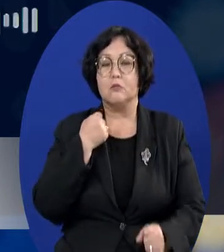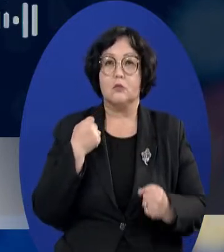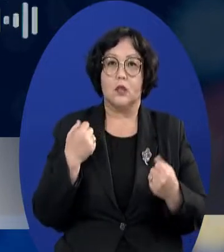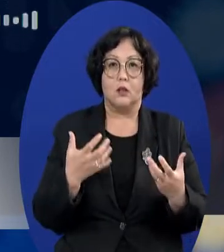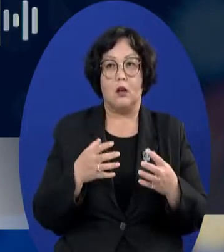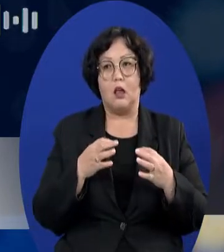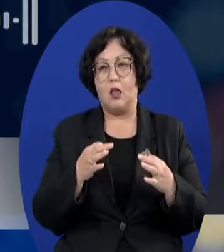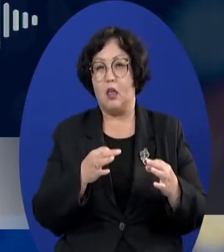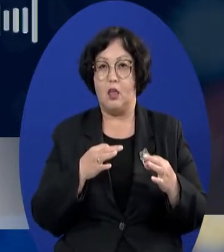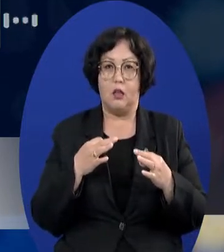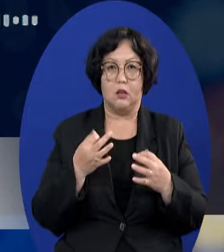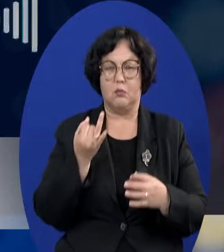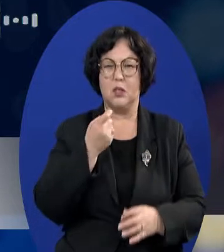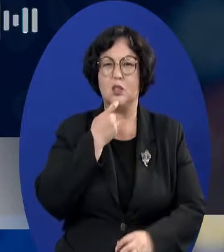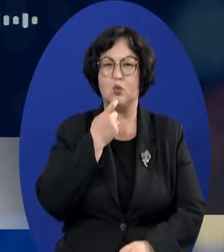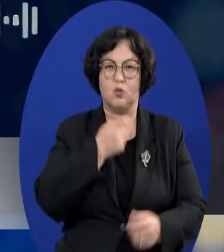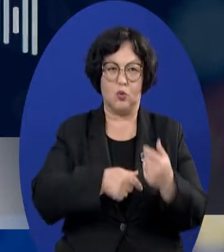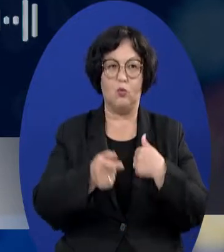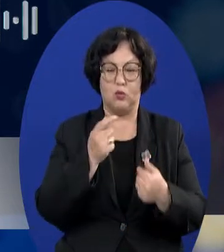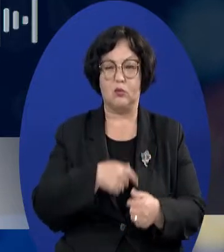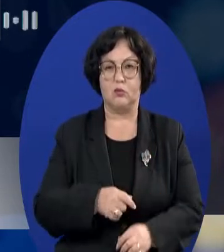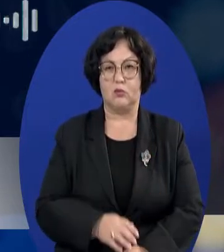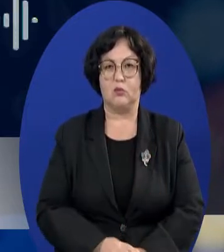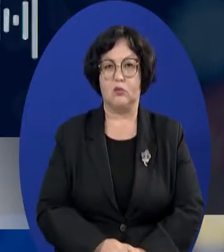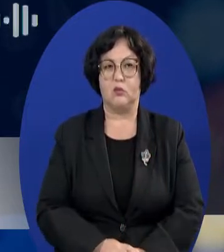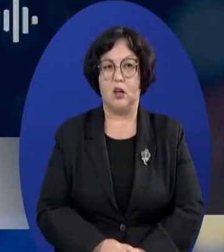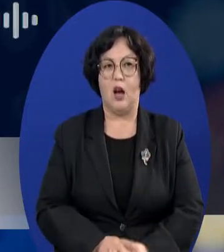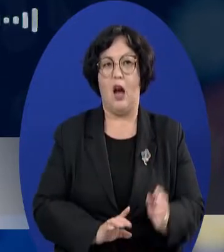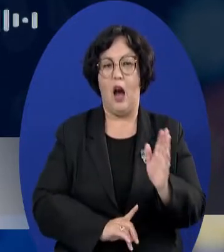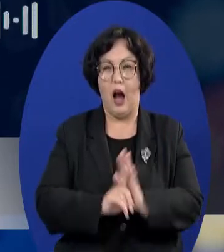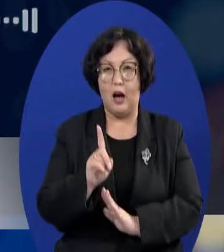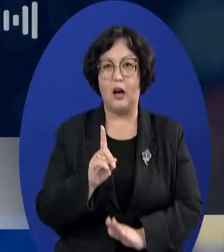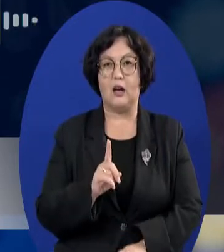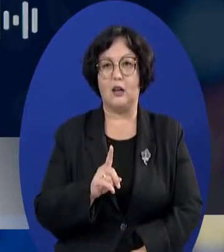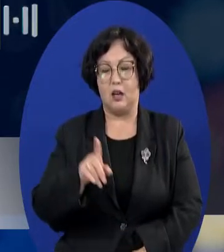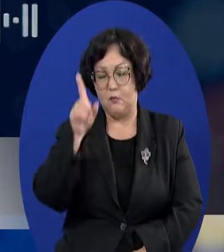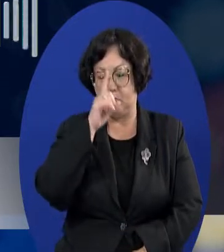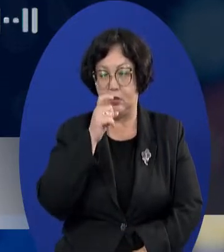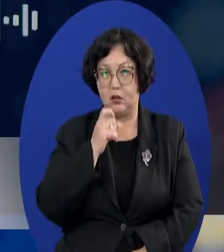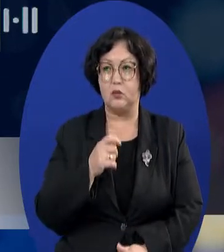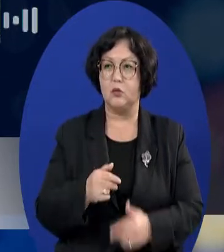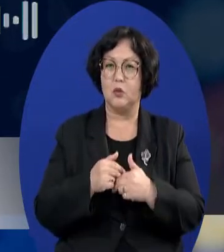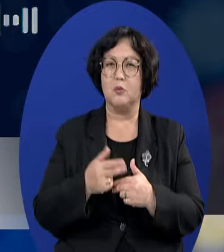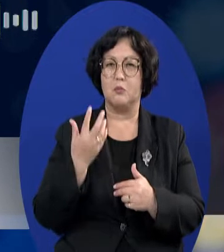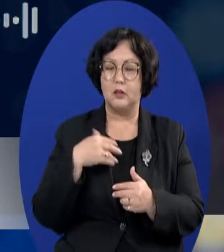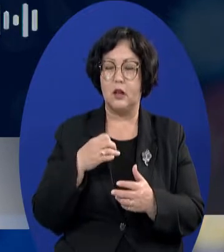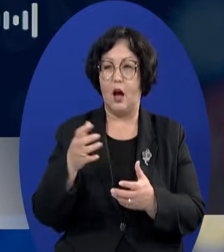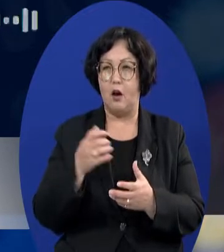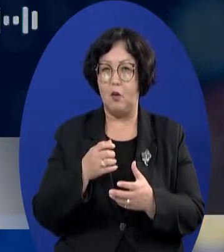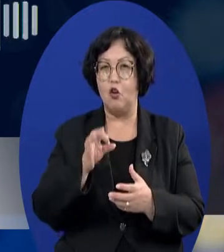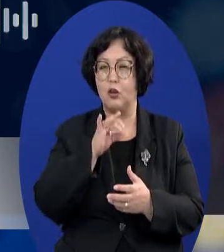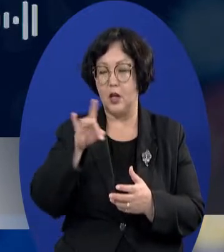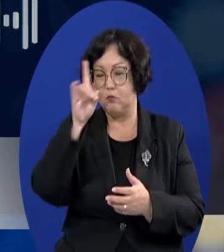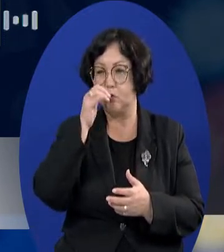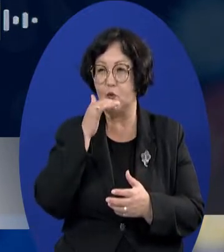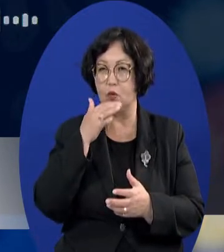төвхөхөд шахав тийм л амар хэцүүсэн. Тэр харин нөгөө анхныхаа юуныхаа эмчилгээг дахиад хийгээд өрхийн эмчилгээг